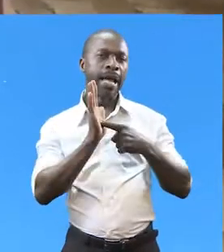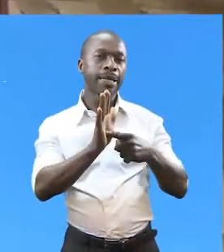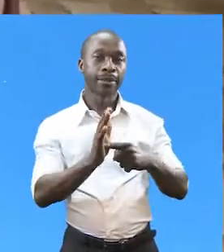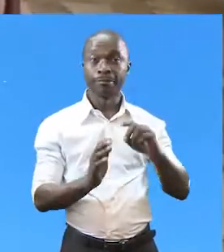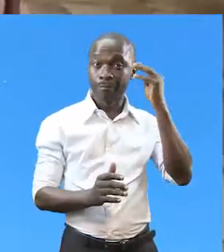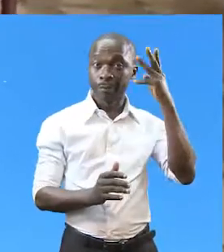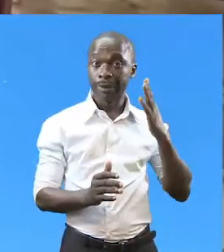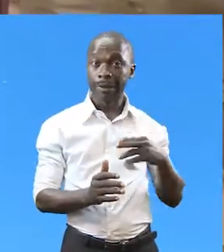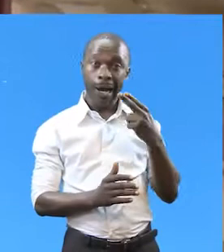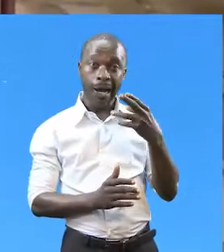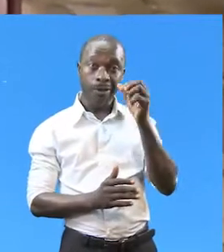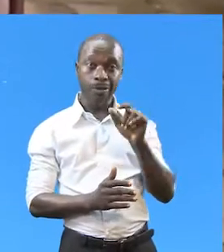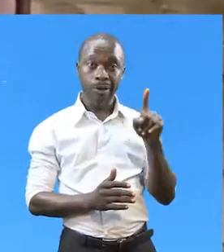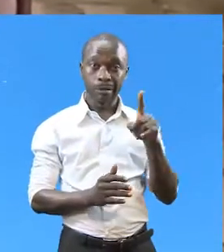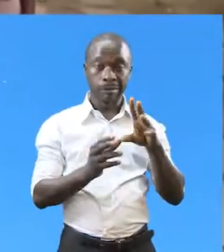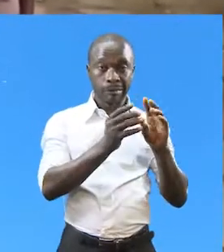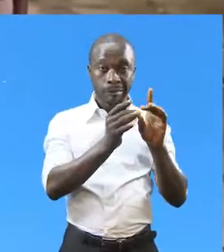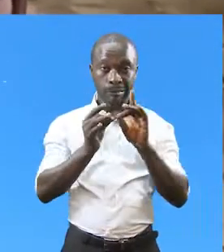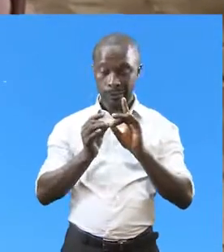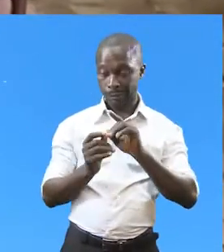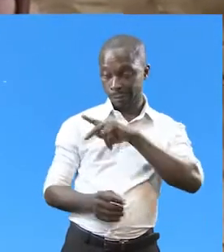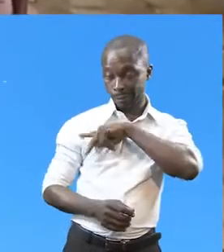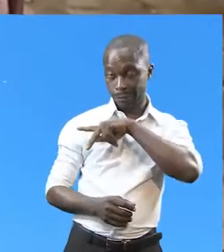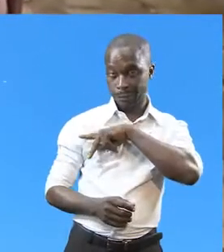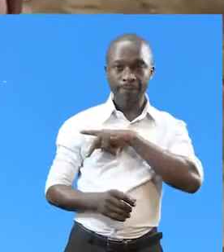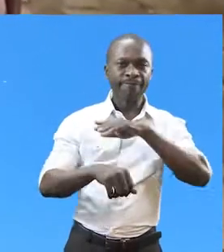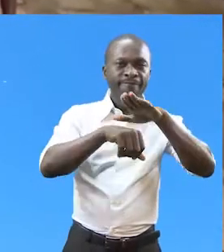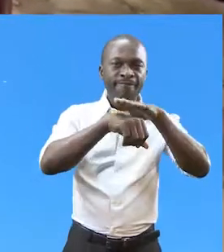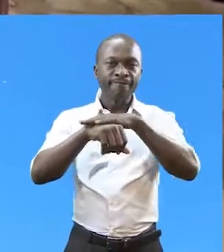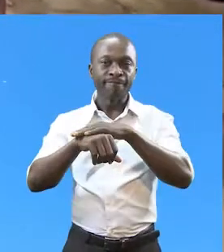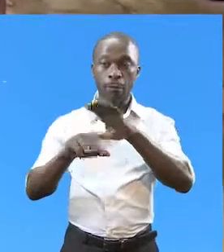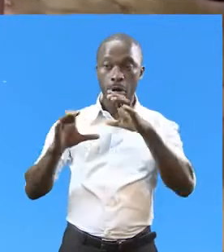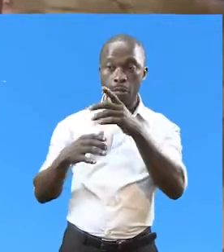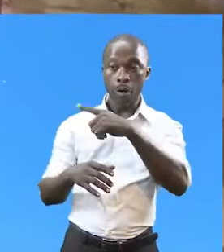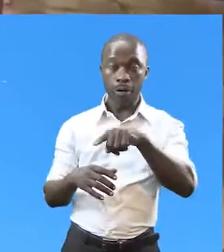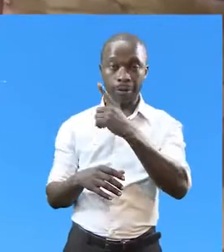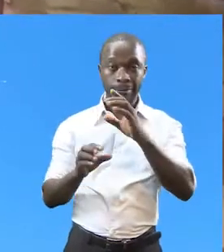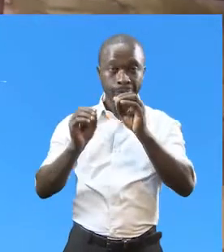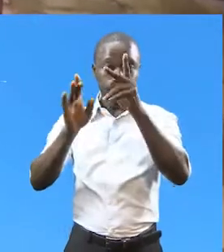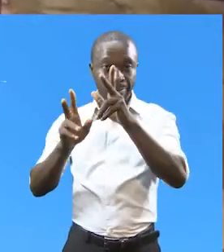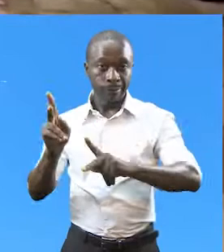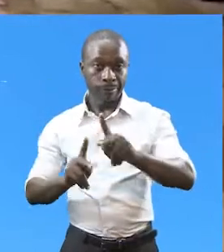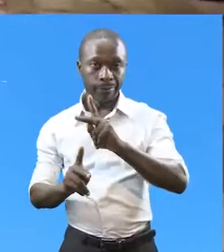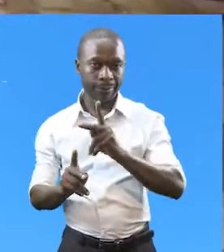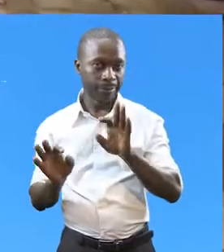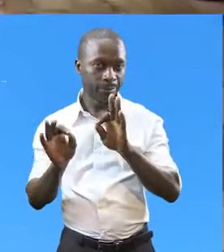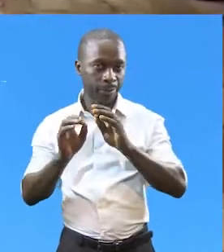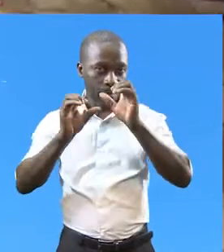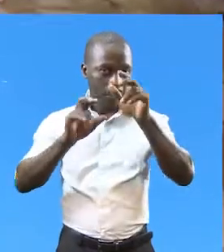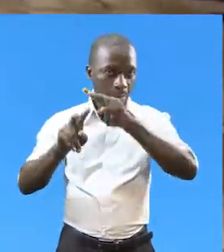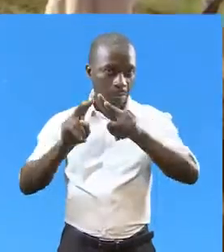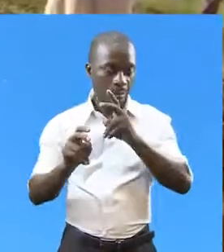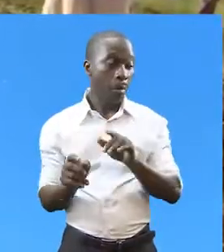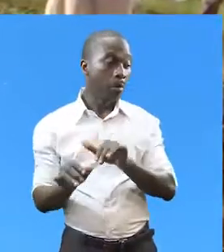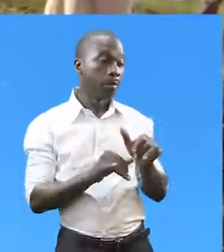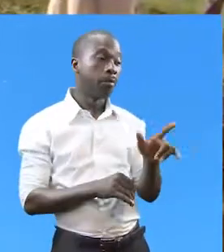des enseignements secondaires, rappelle à la communauté éducative camerounaise et aux parents d'élèves que